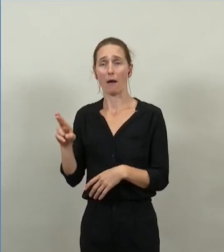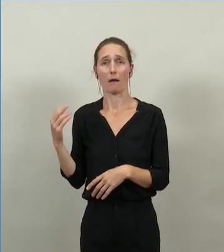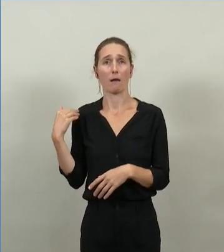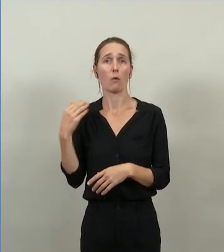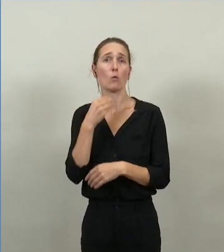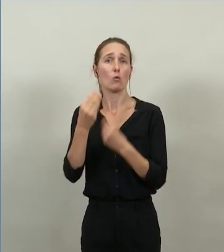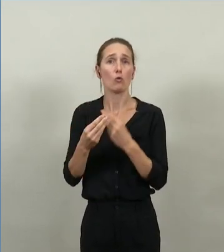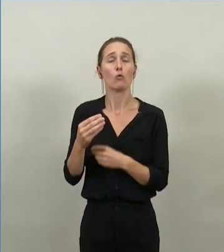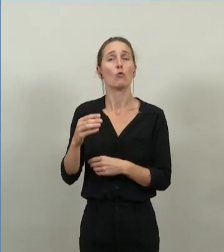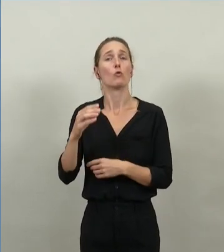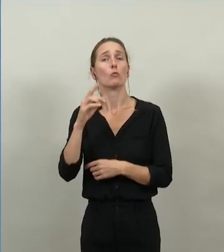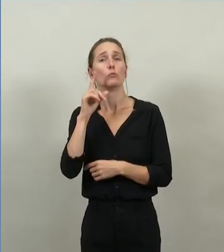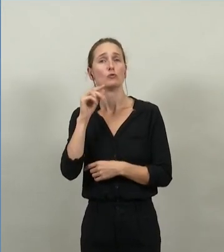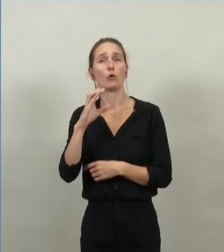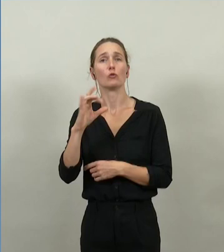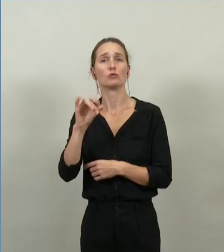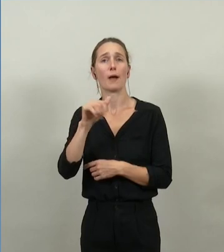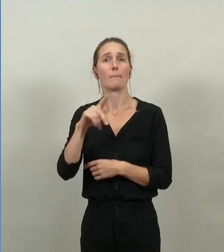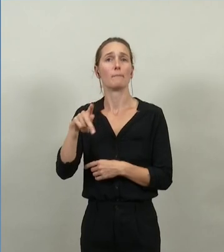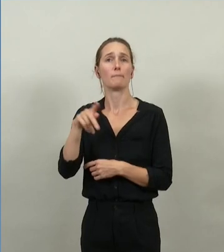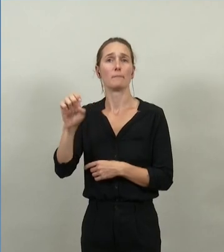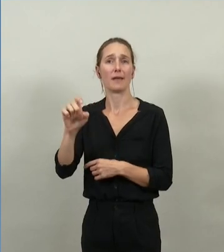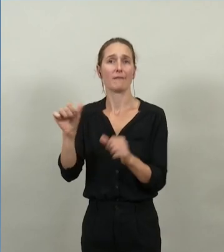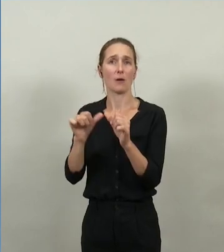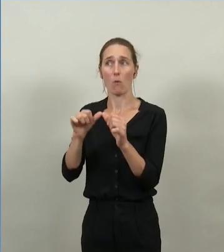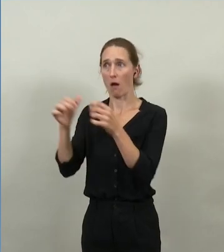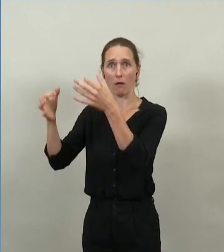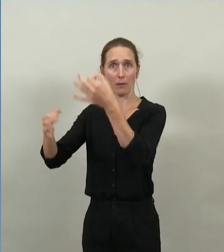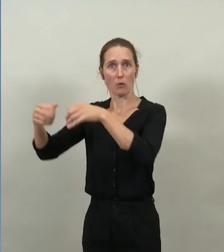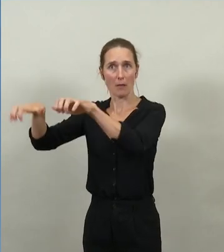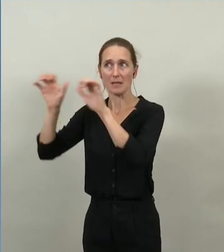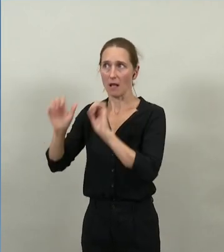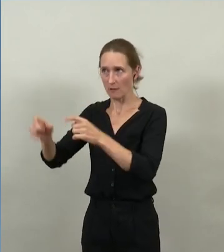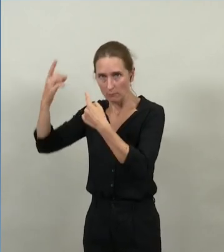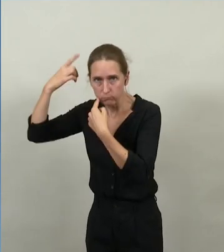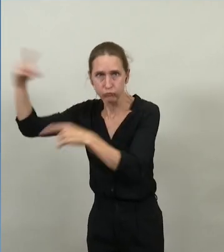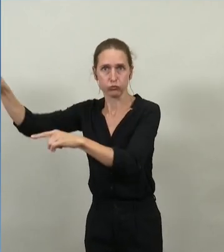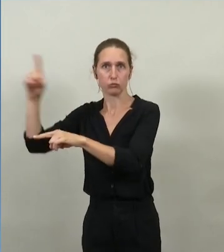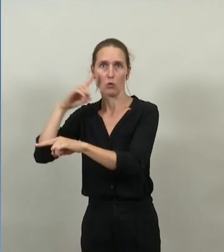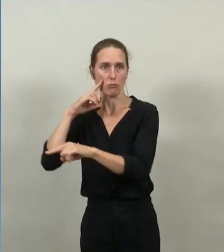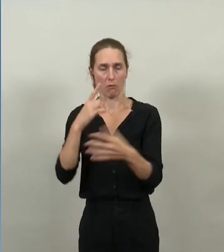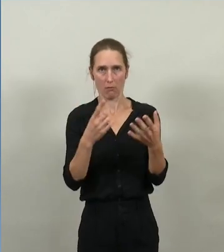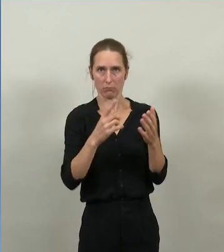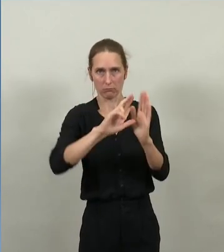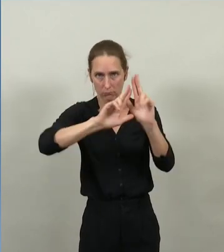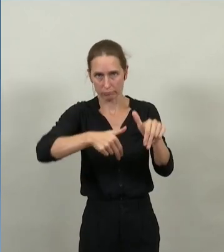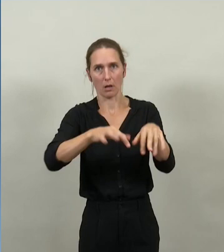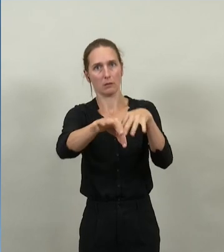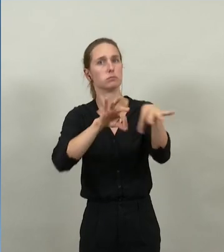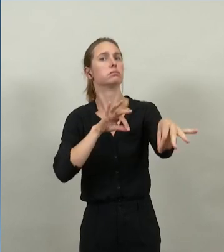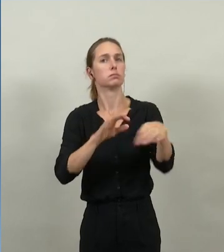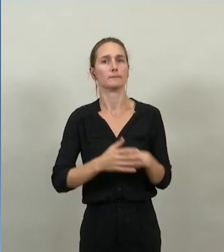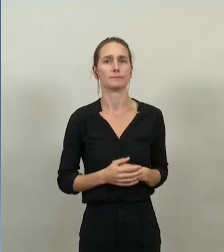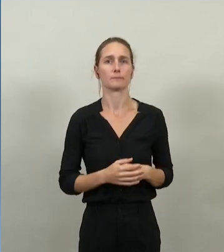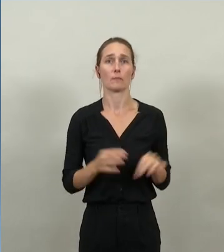tribunal administratif en annulation du contrat que vous avez passé avec eux alors cette situation n'est pas tenable pour les riverins